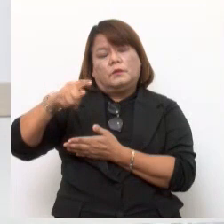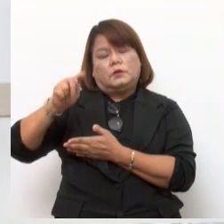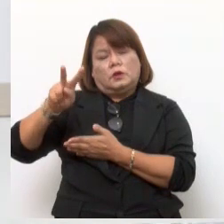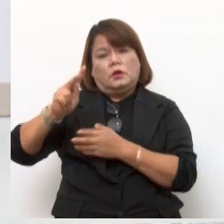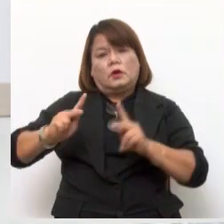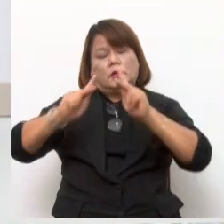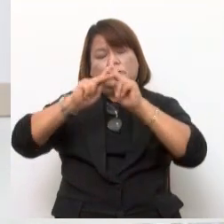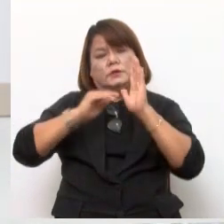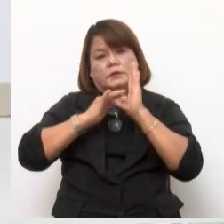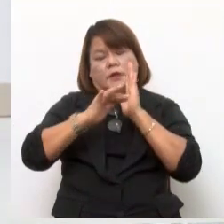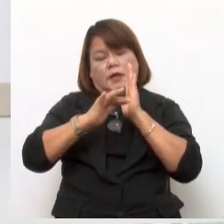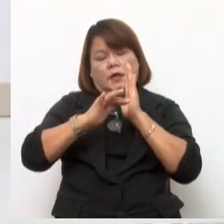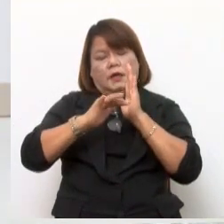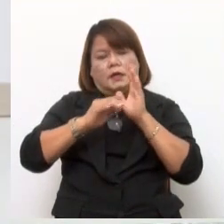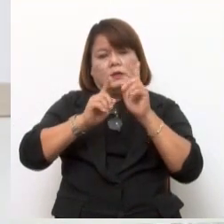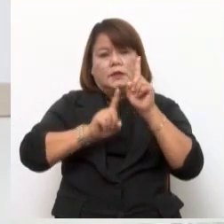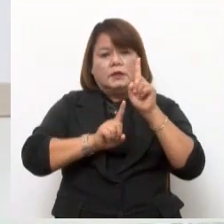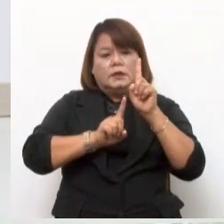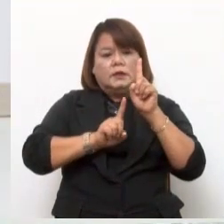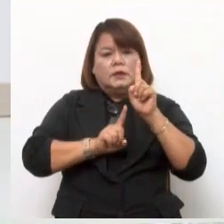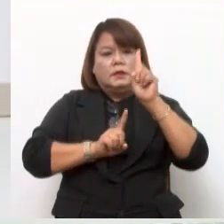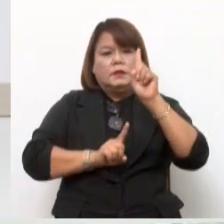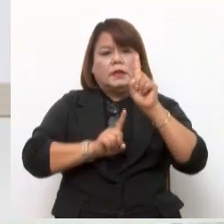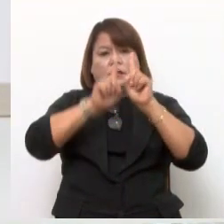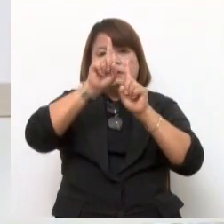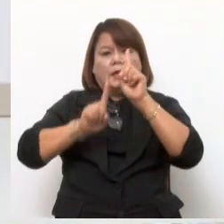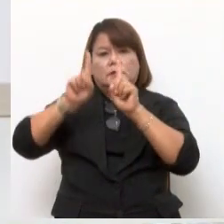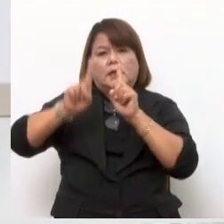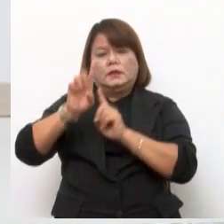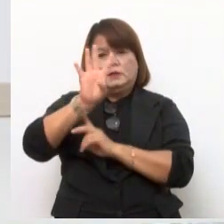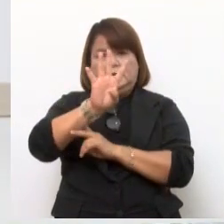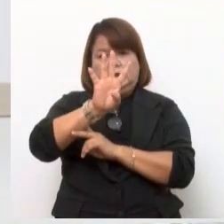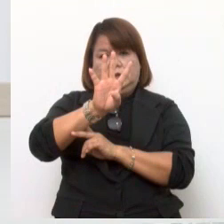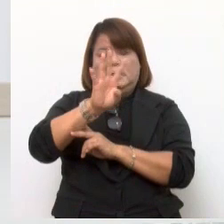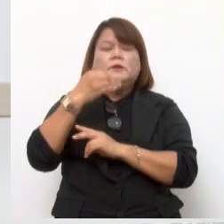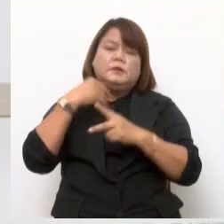รวงศึกษาธิการใน4แท่งเราเองก็ถือว่ามีค่าคะแน